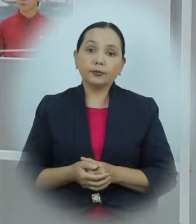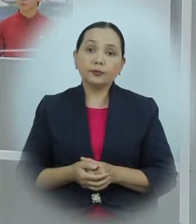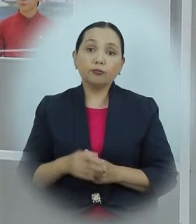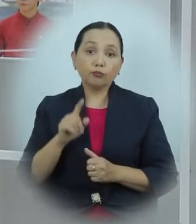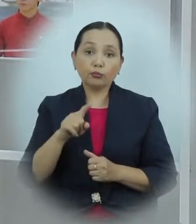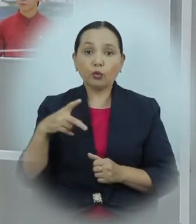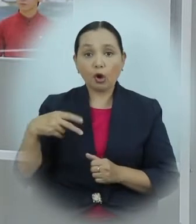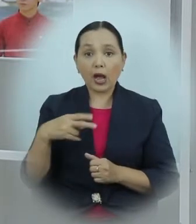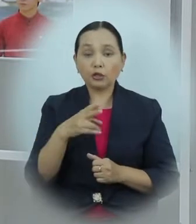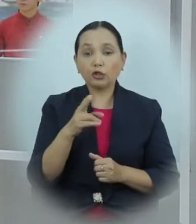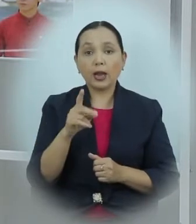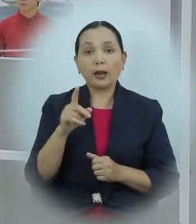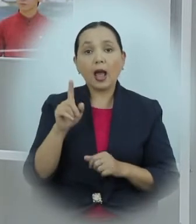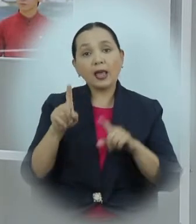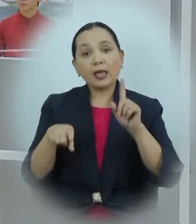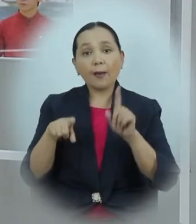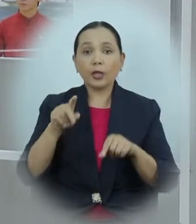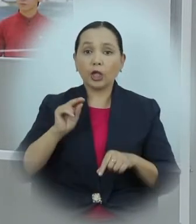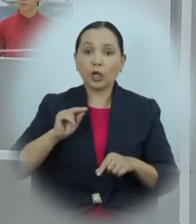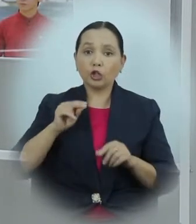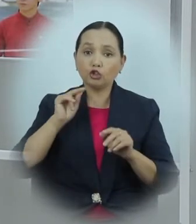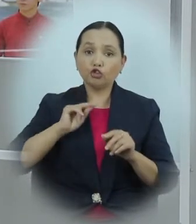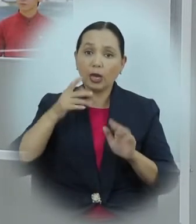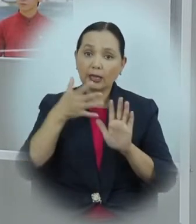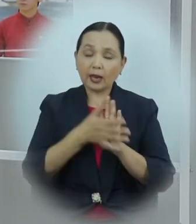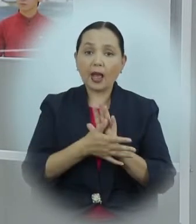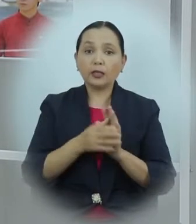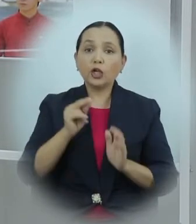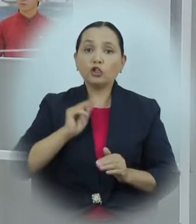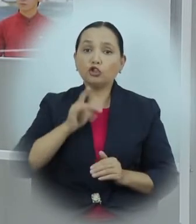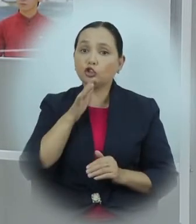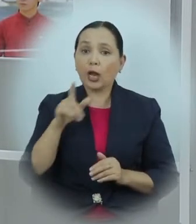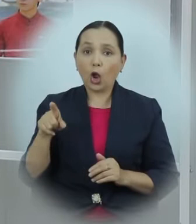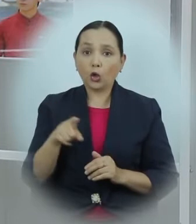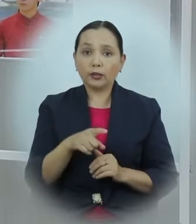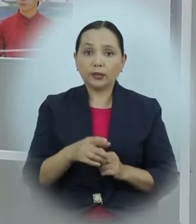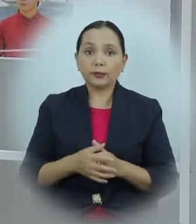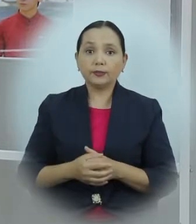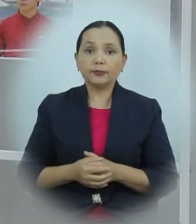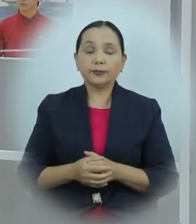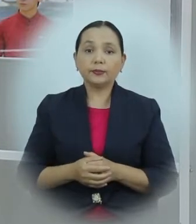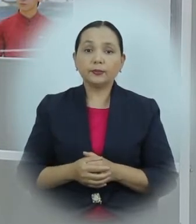Bu qaychilar kamdan kam ishlatiladi, ish jarayonida soch olishda kamdan kam ishlatiladi.